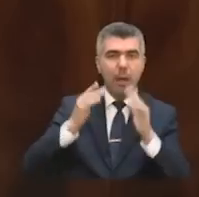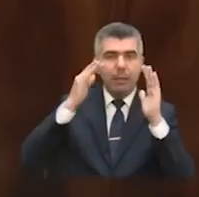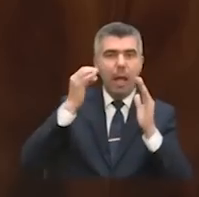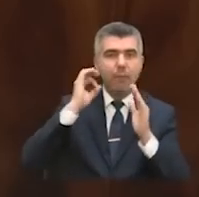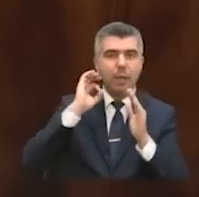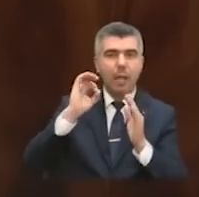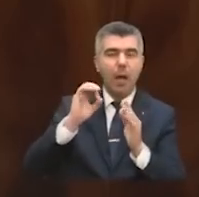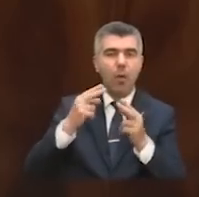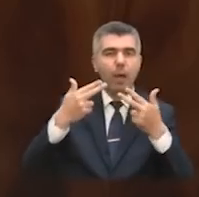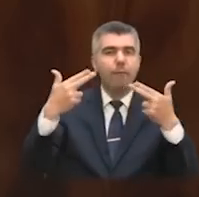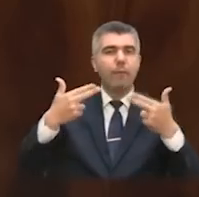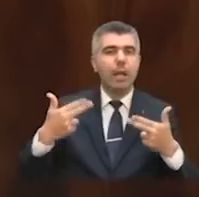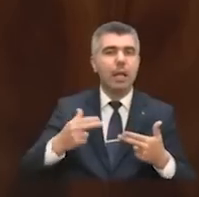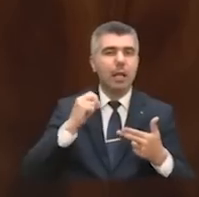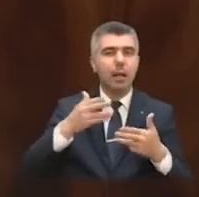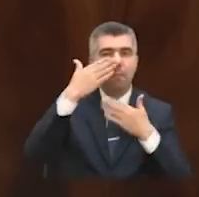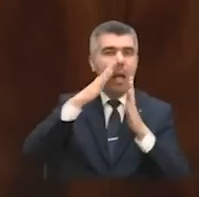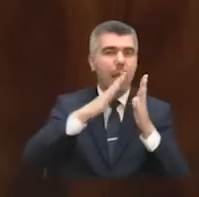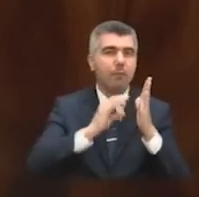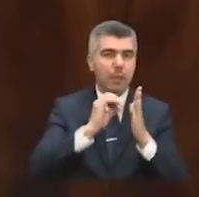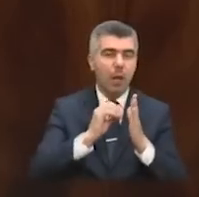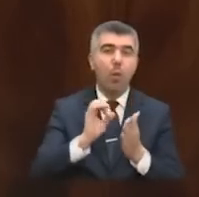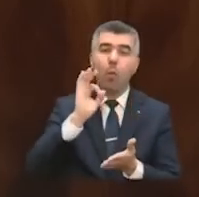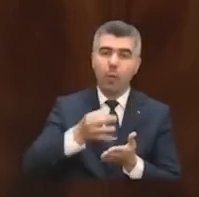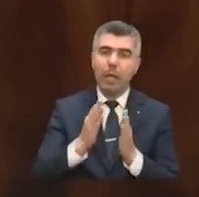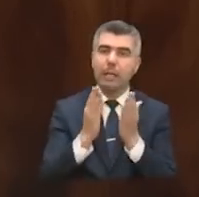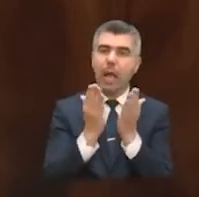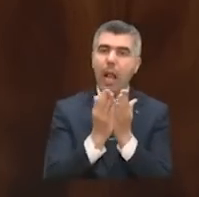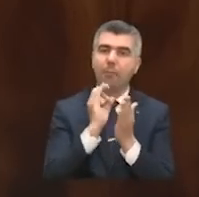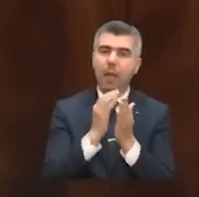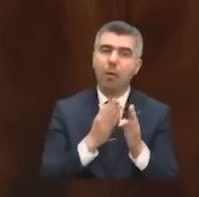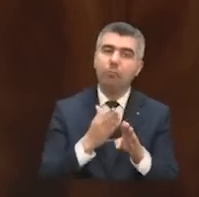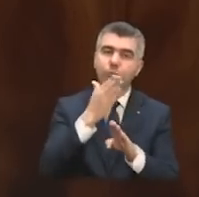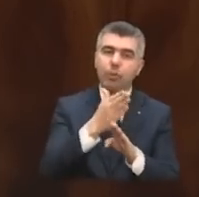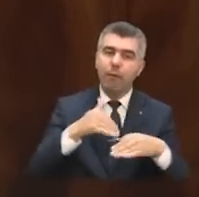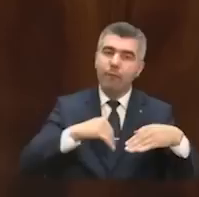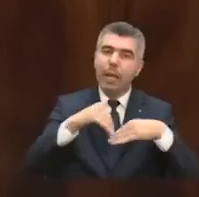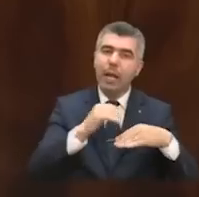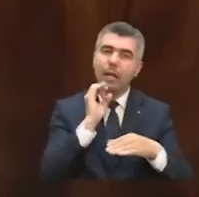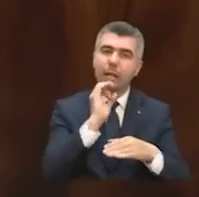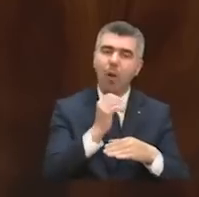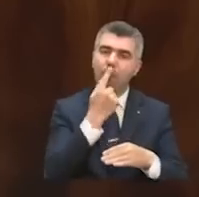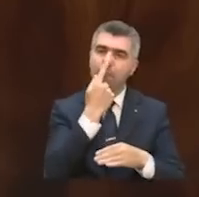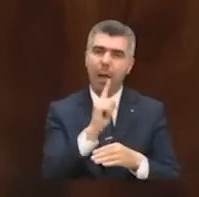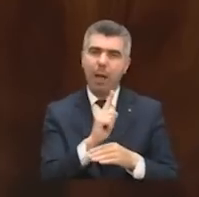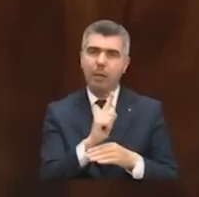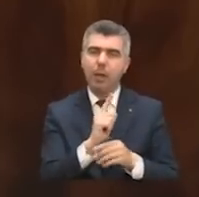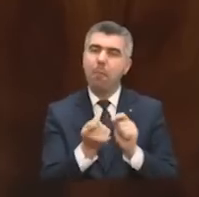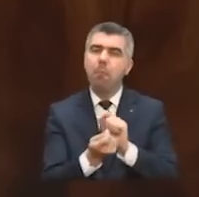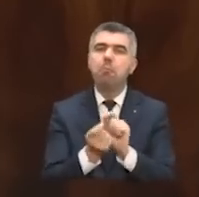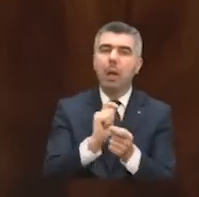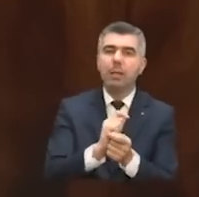الثقافي الفني لبلادنا غادي يمكن للطالب بانه غادي يمشي في واحد الطريق وإلا ما عجباتوش